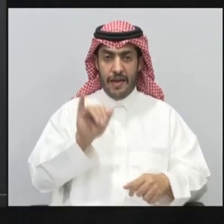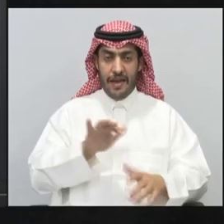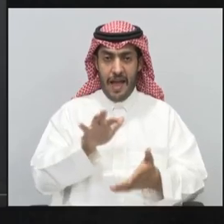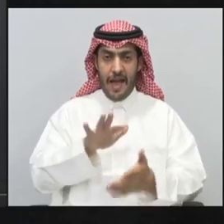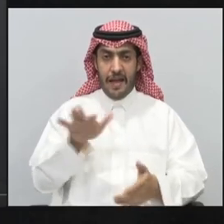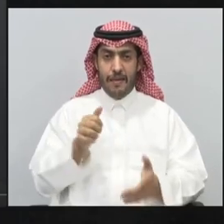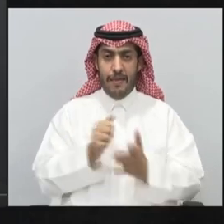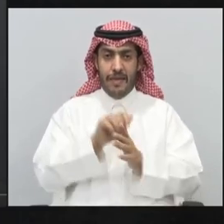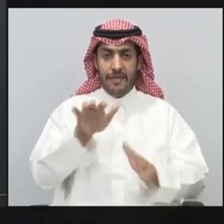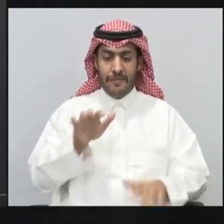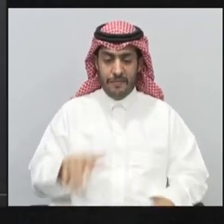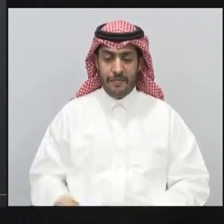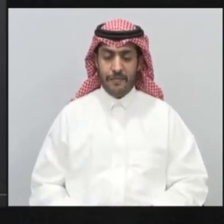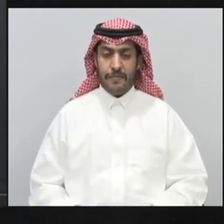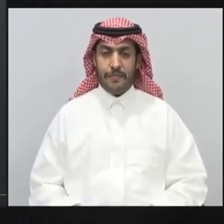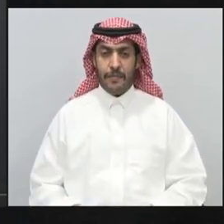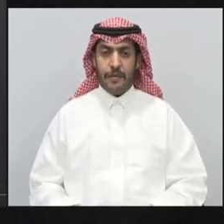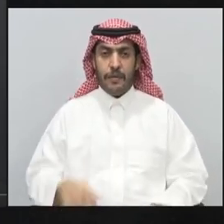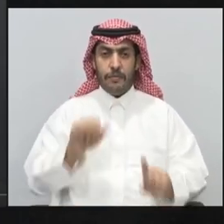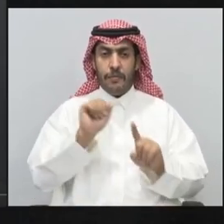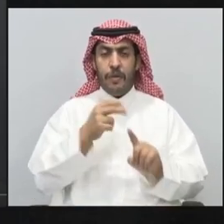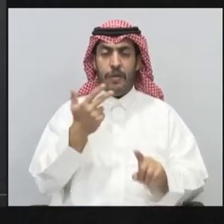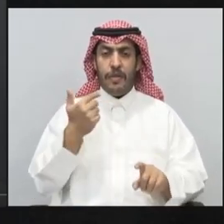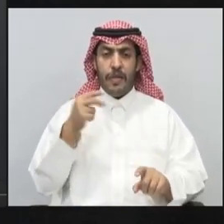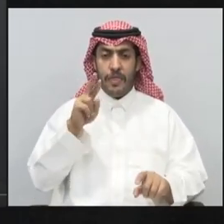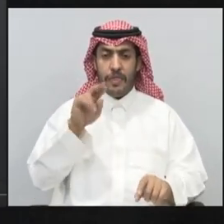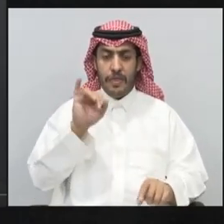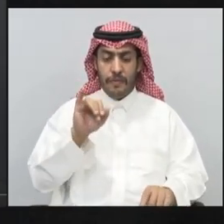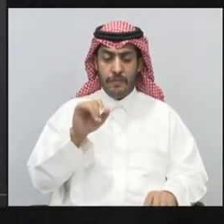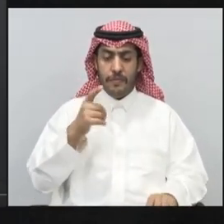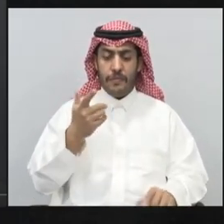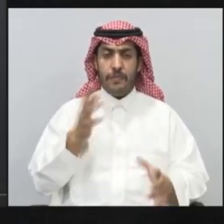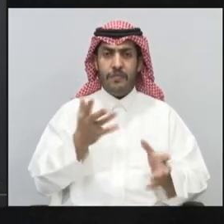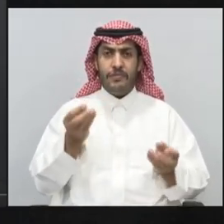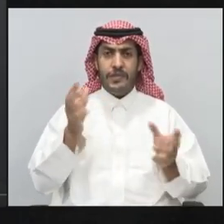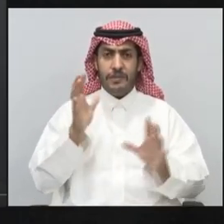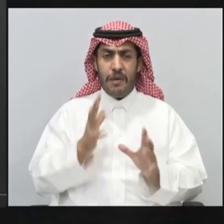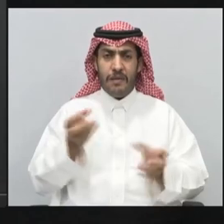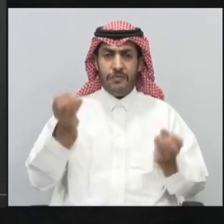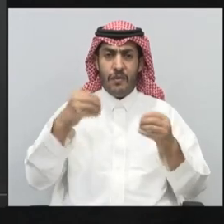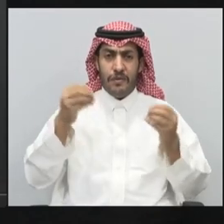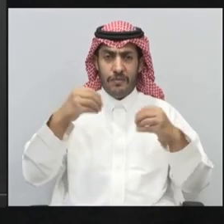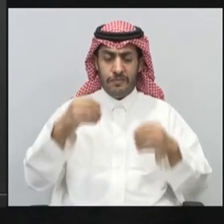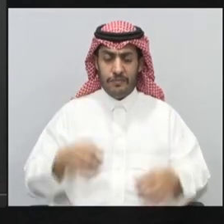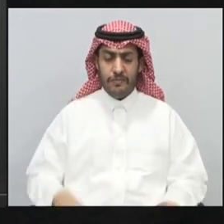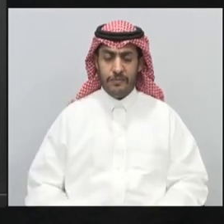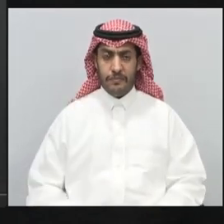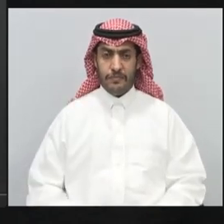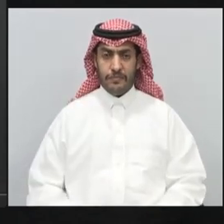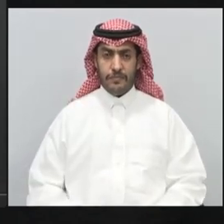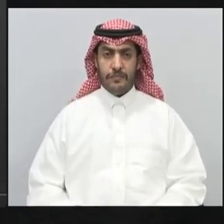اين المخصوص بالذم هنا بئس الحيو المكدس بالنفايات المقدس